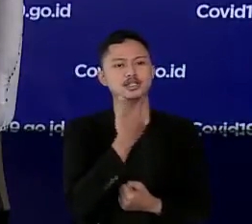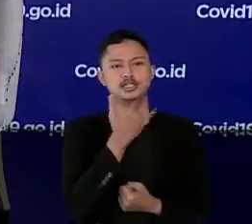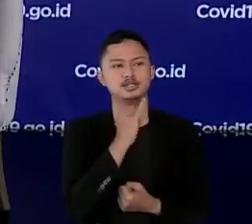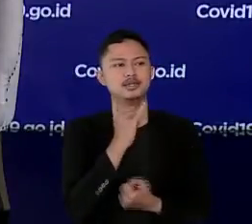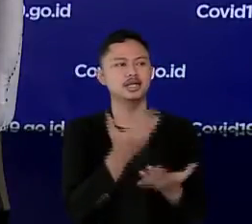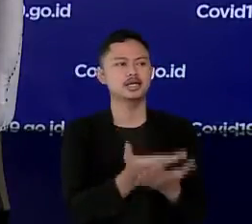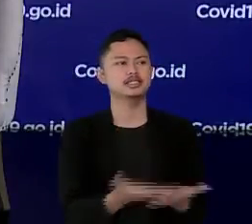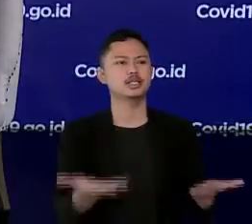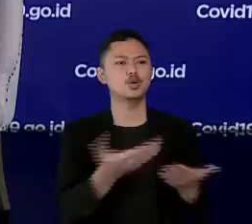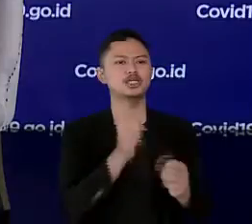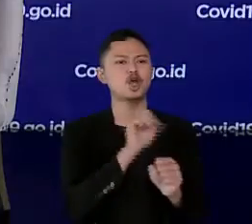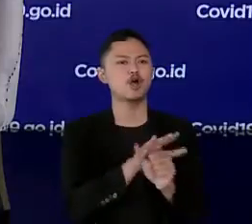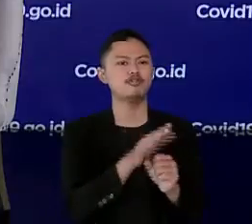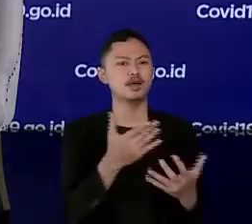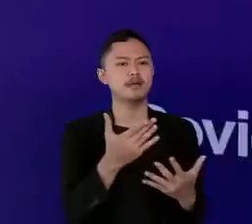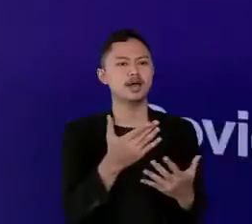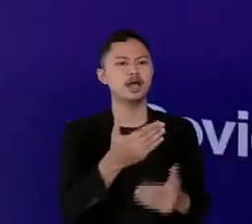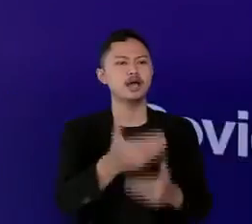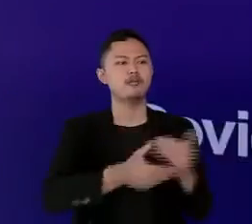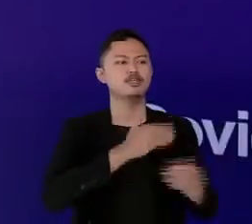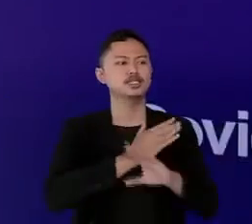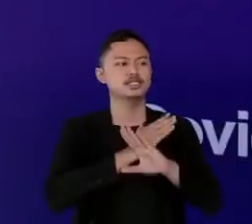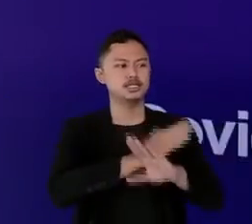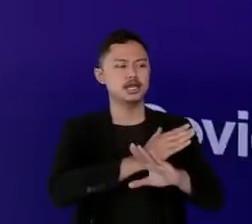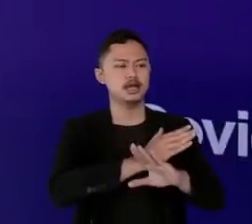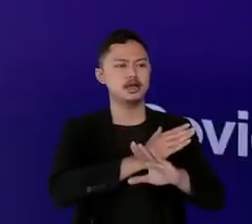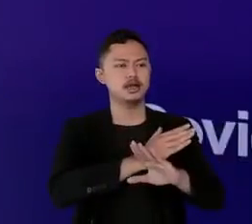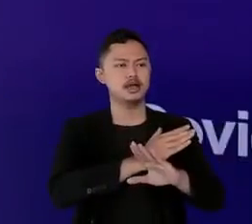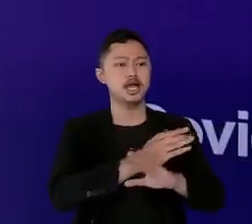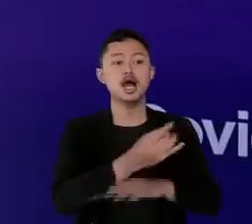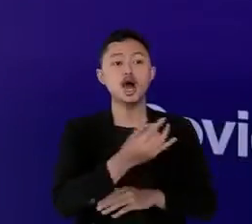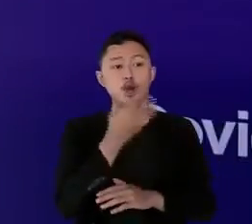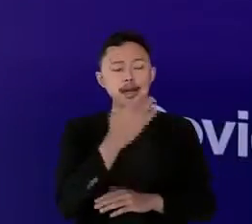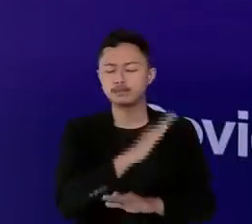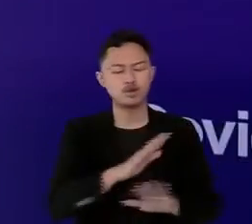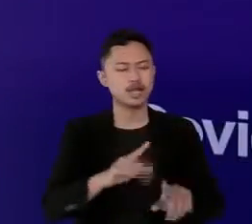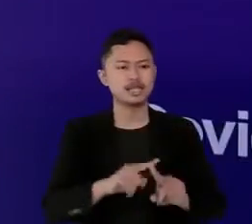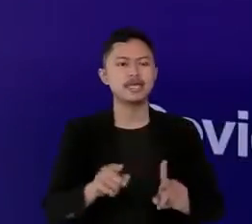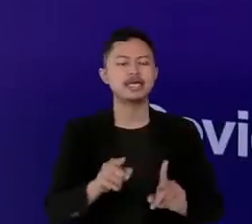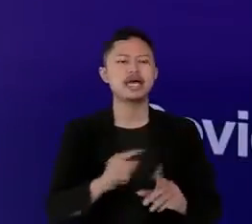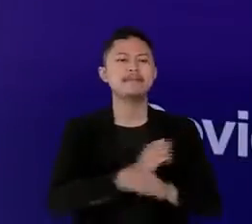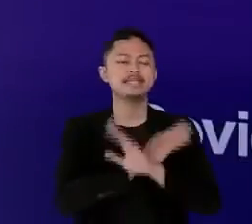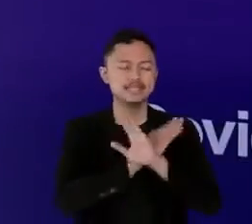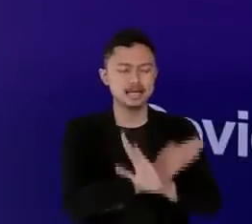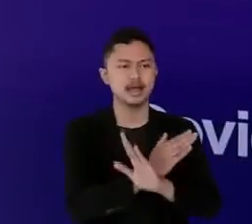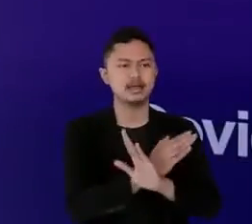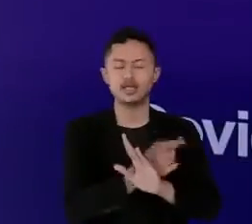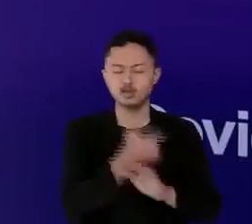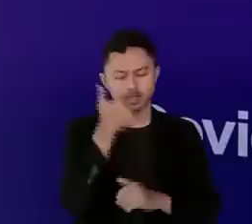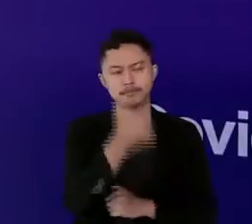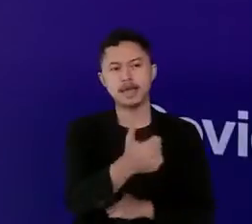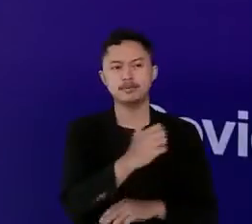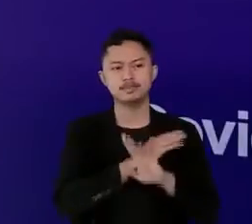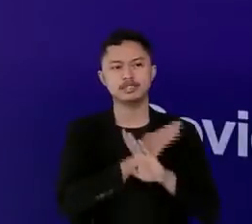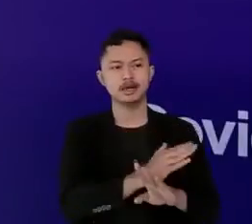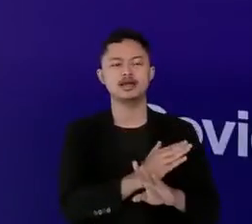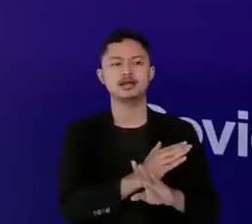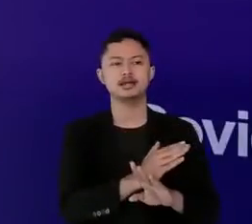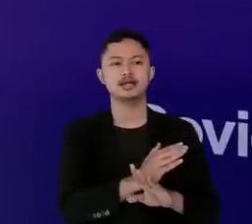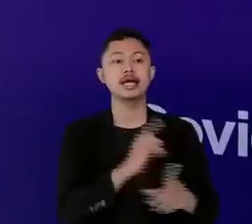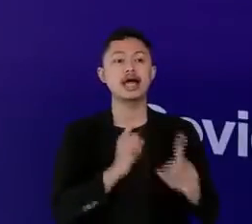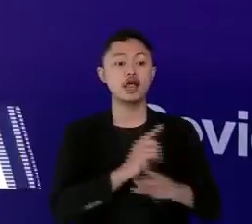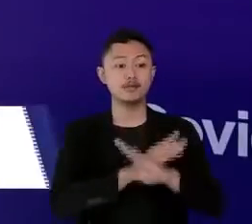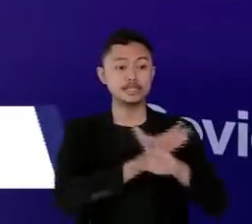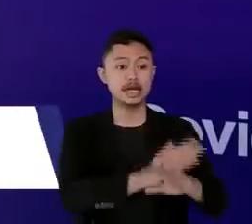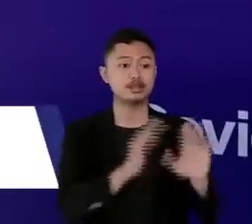kondisi covert saat ini adalah pencegahan kredit bukan pengobatan tapi pencegahan itu adalah yang terbaik ya karena